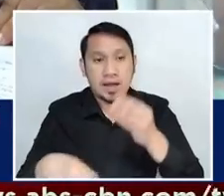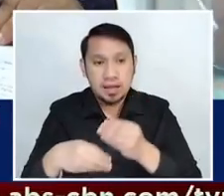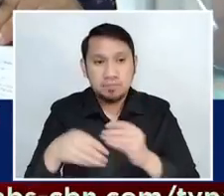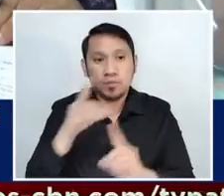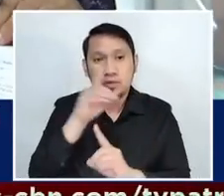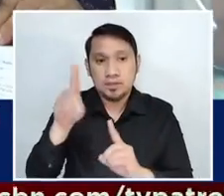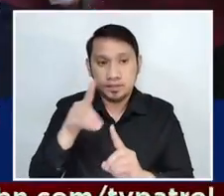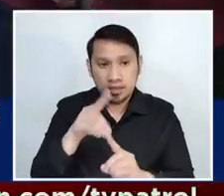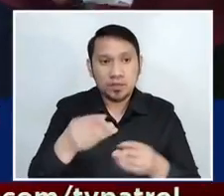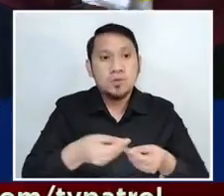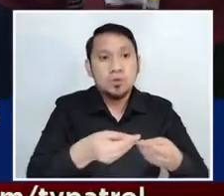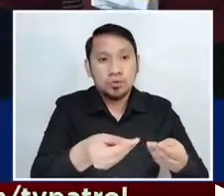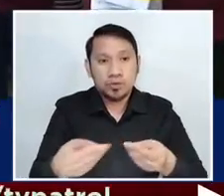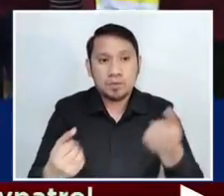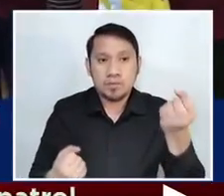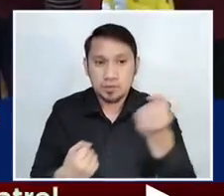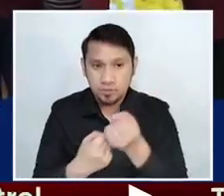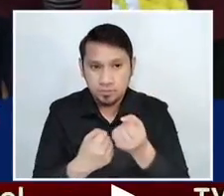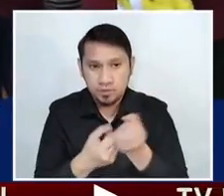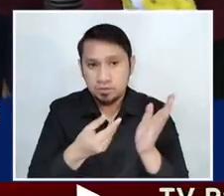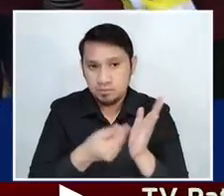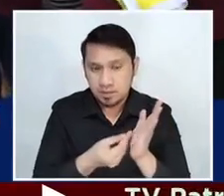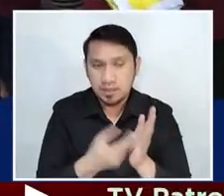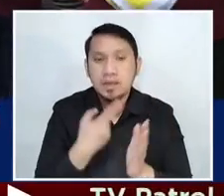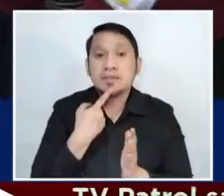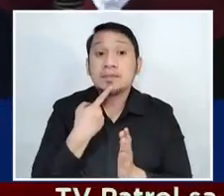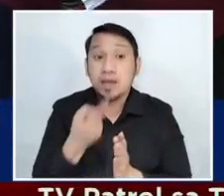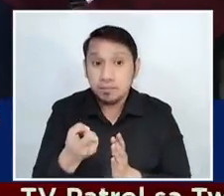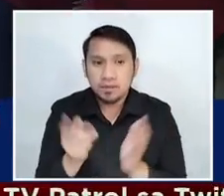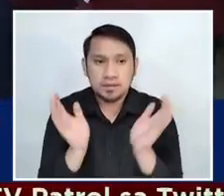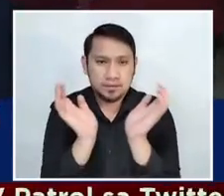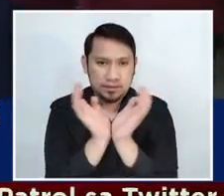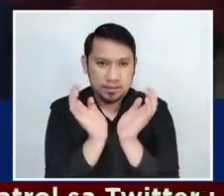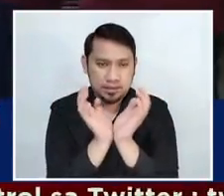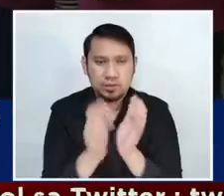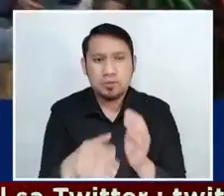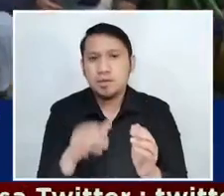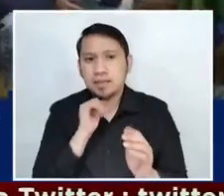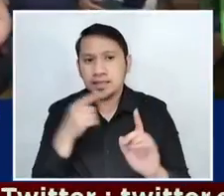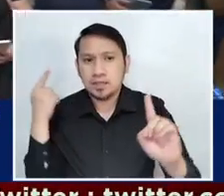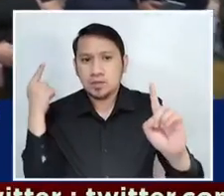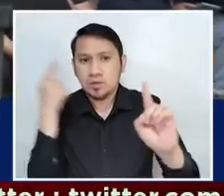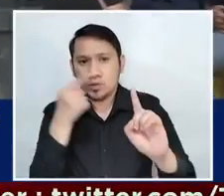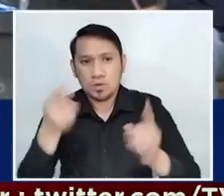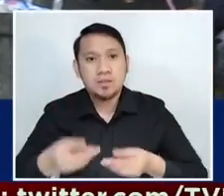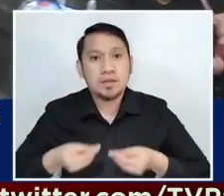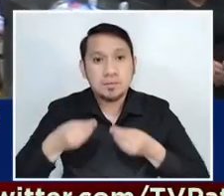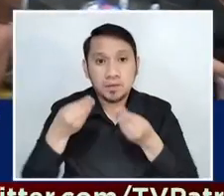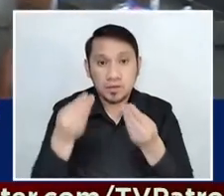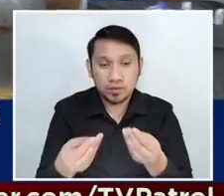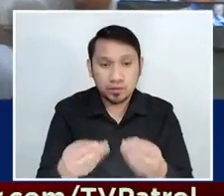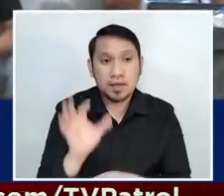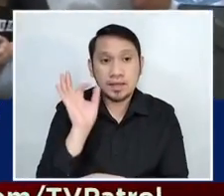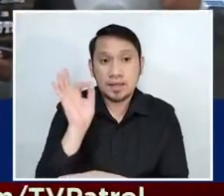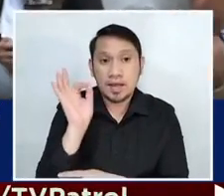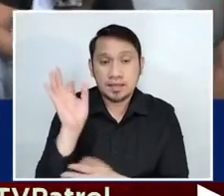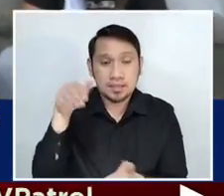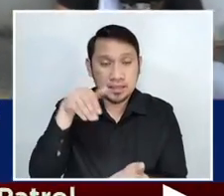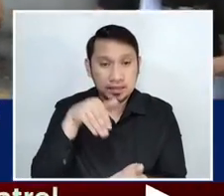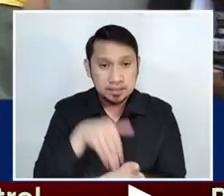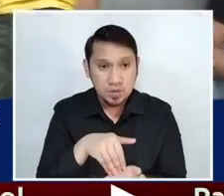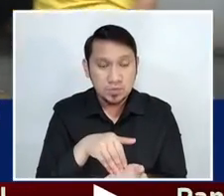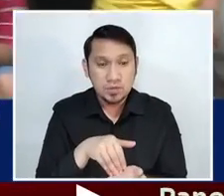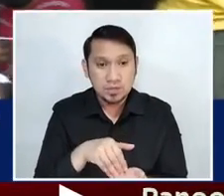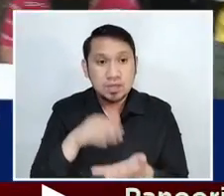pamamahagi ng ayuda. Ayon sa DSWD, hindi naabot ang target nilang mabigyan ang 90,000 beneficiaries